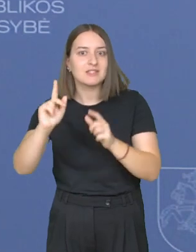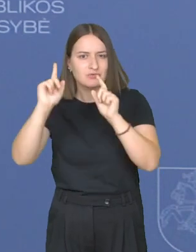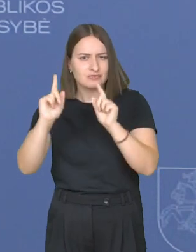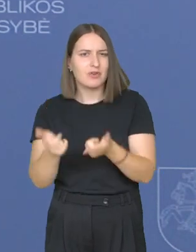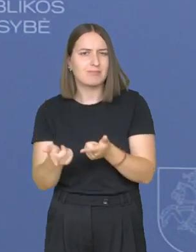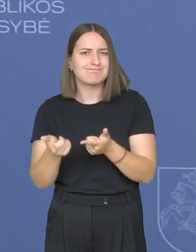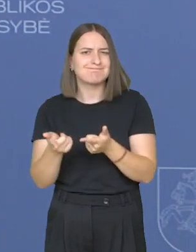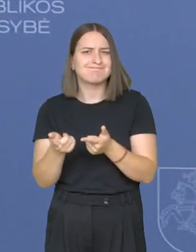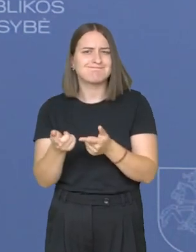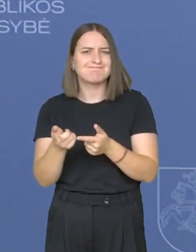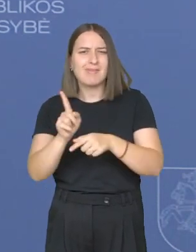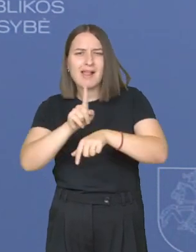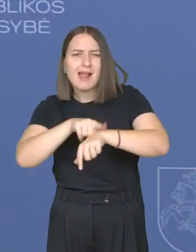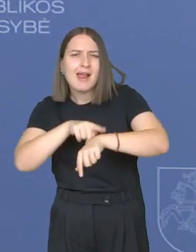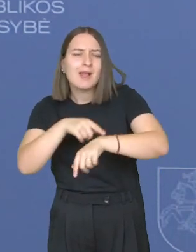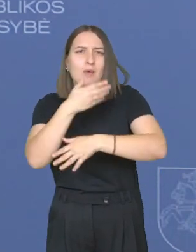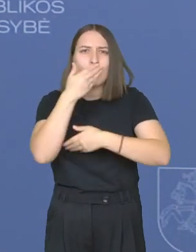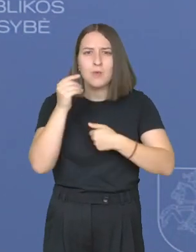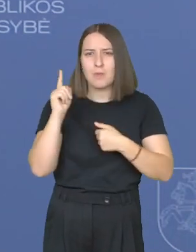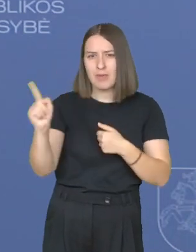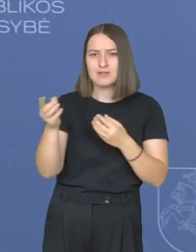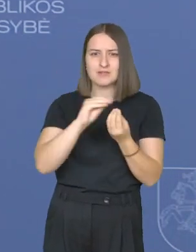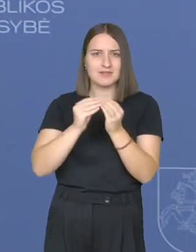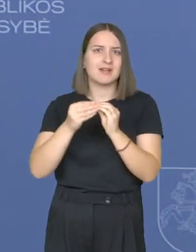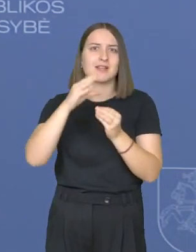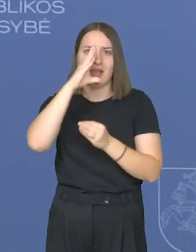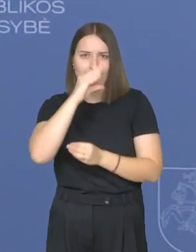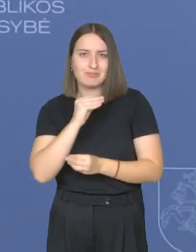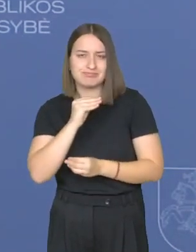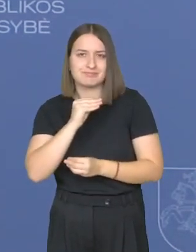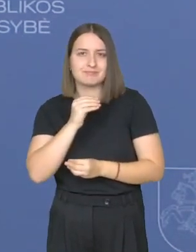tpą sutarti dėl šito memorandumo